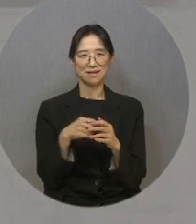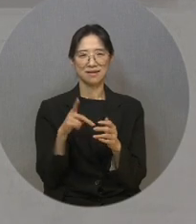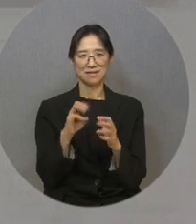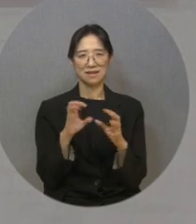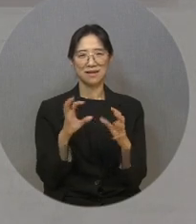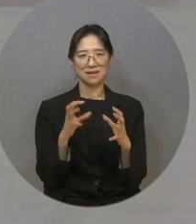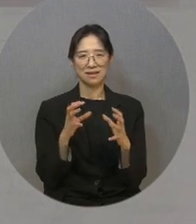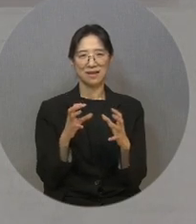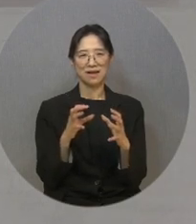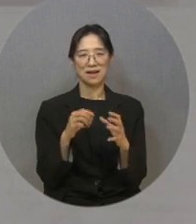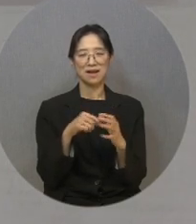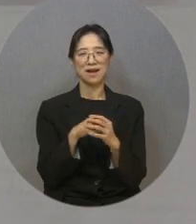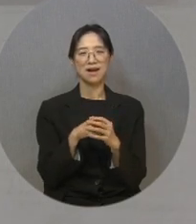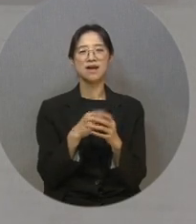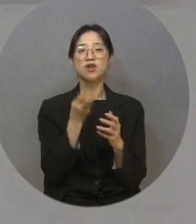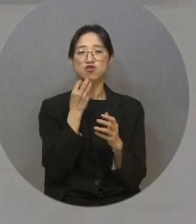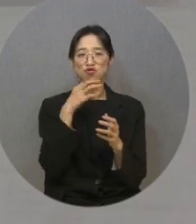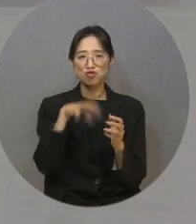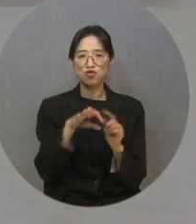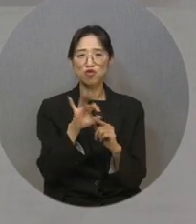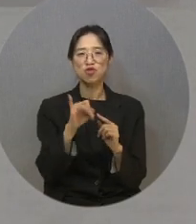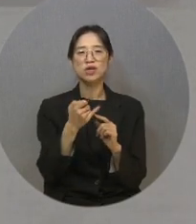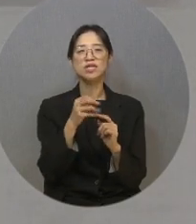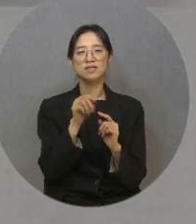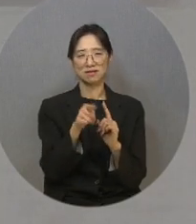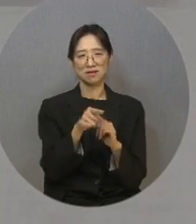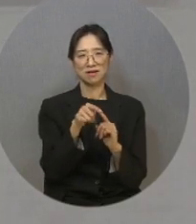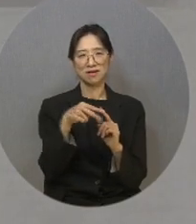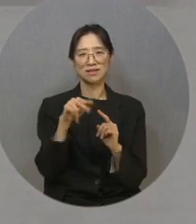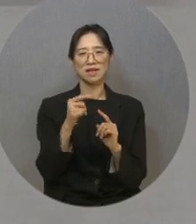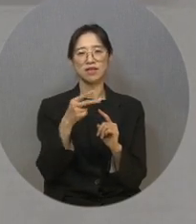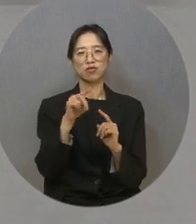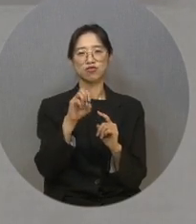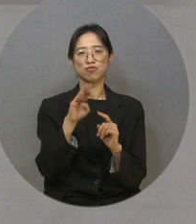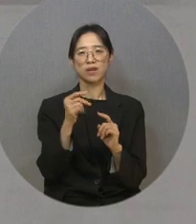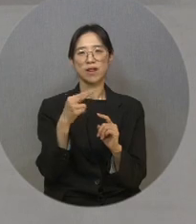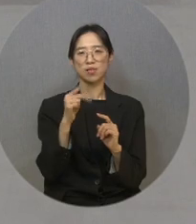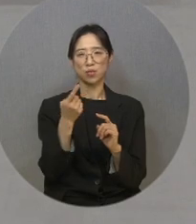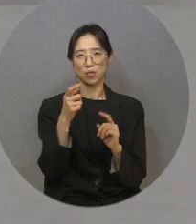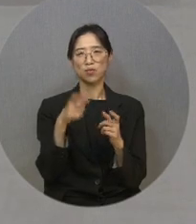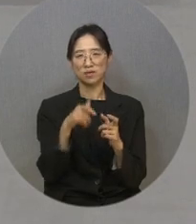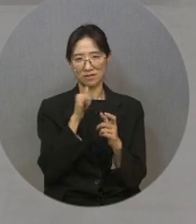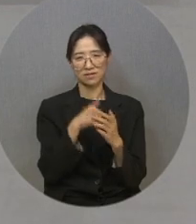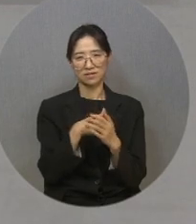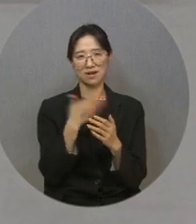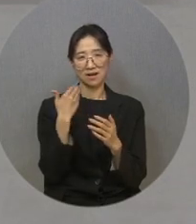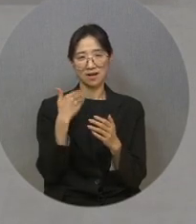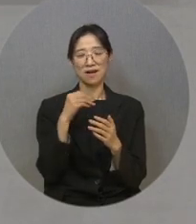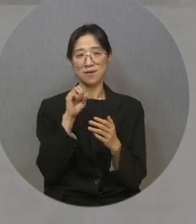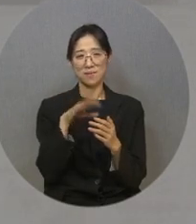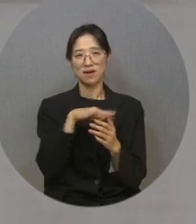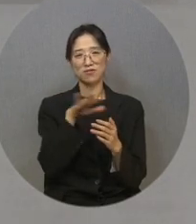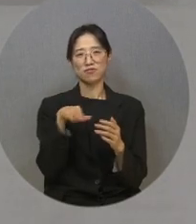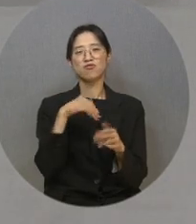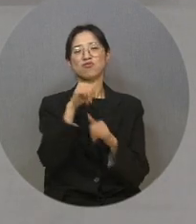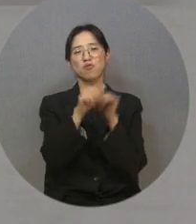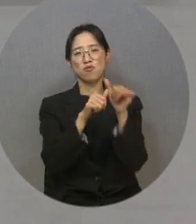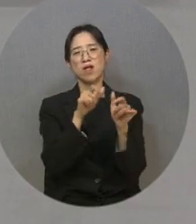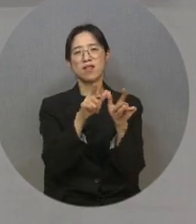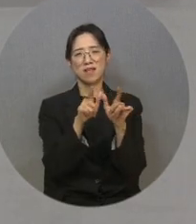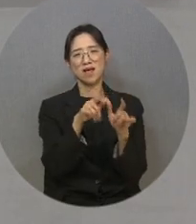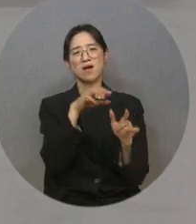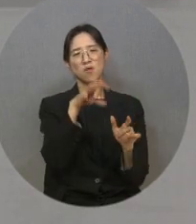상나라의 수도가 은어입니다. 거기 어디? 산동반도에 있습니다. 아까 말하는 우리의 원래 조상들이